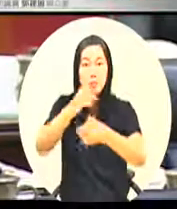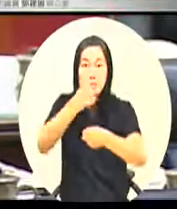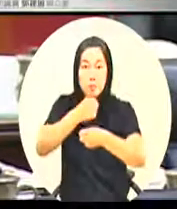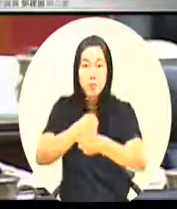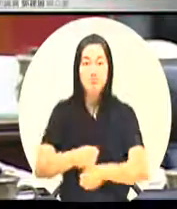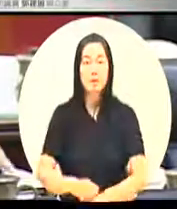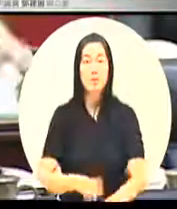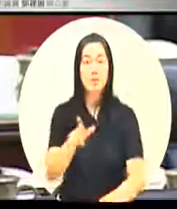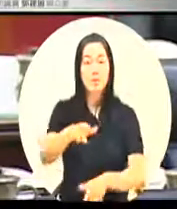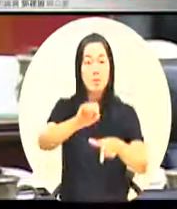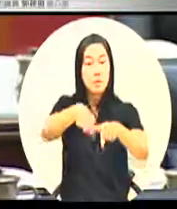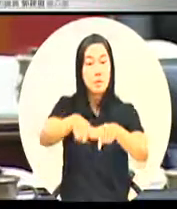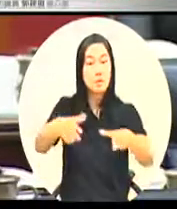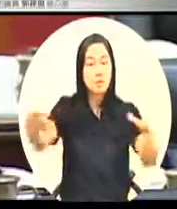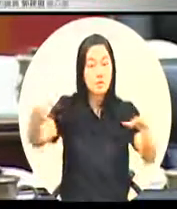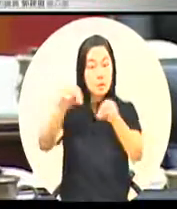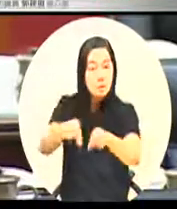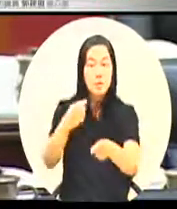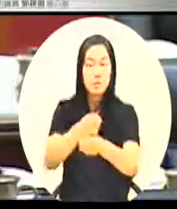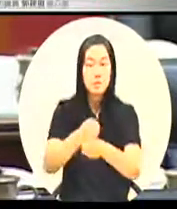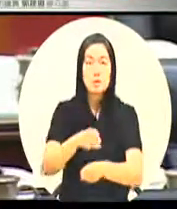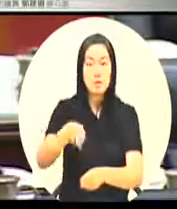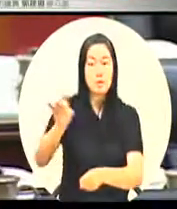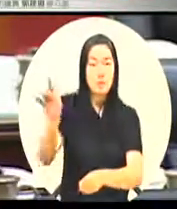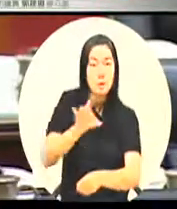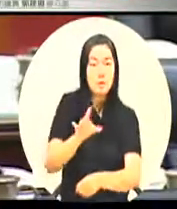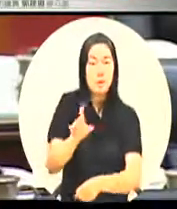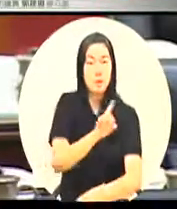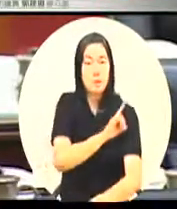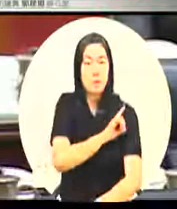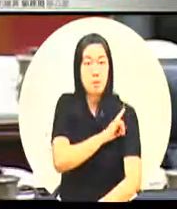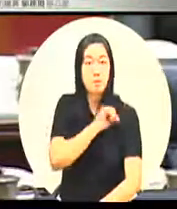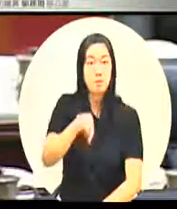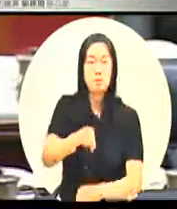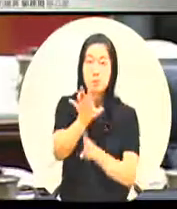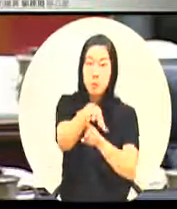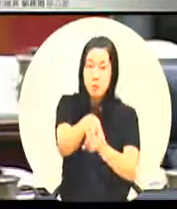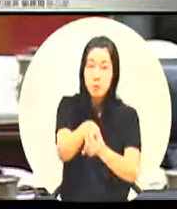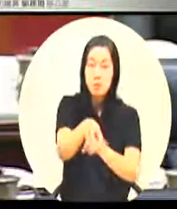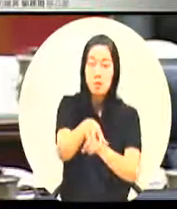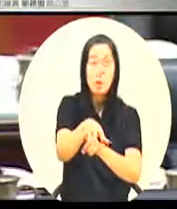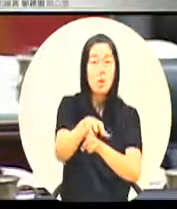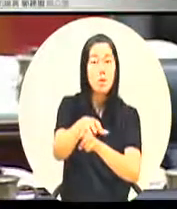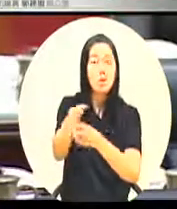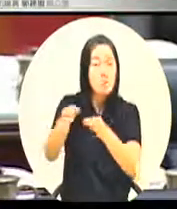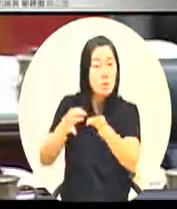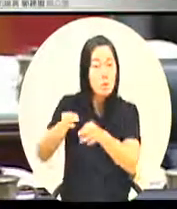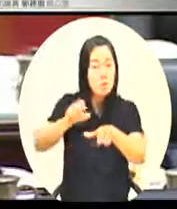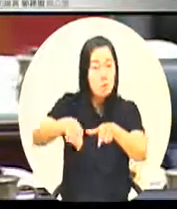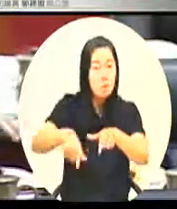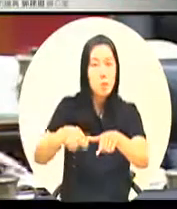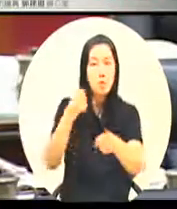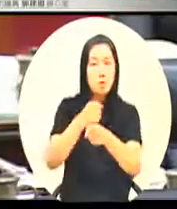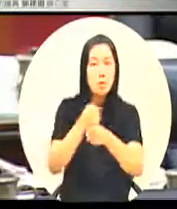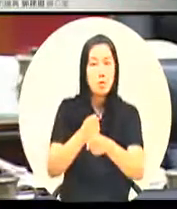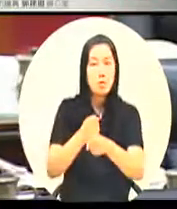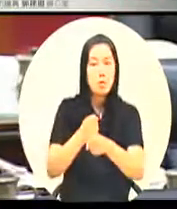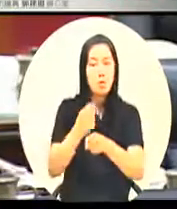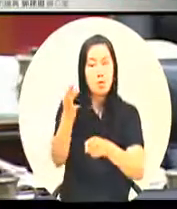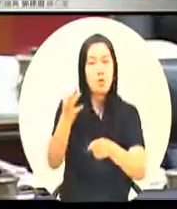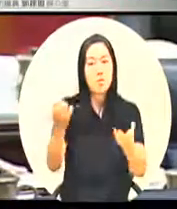作，而且他们还要透过他们自己的农产运销公司要去做调度中